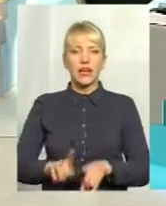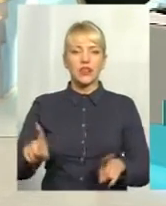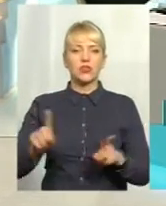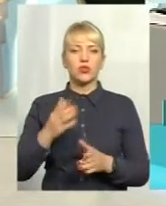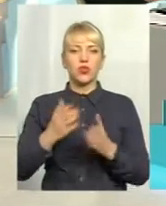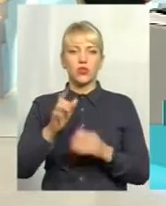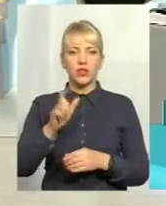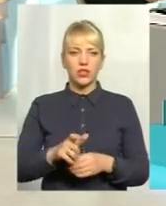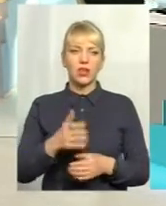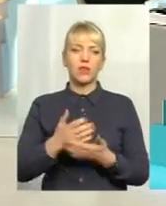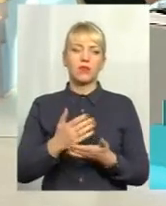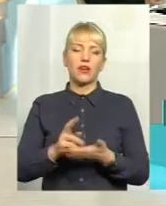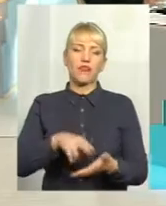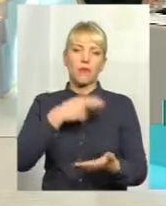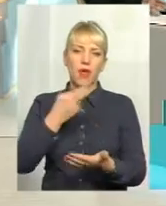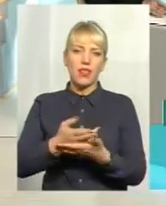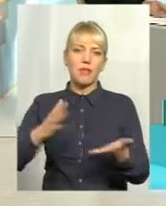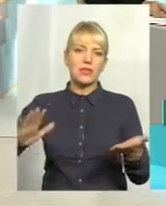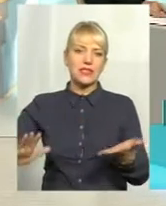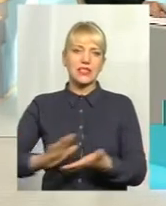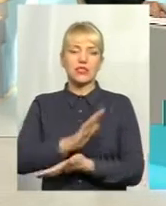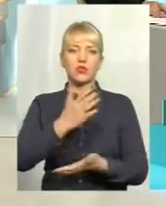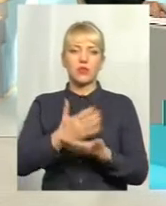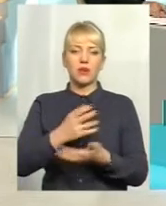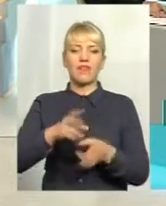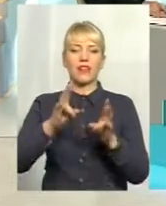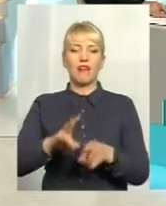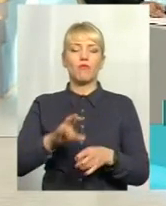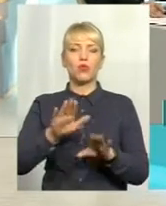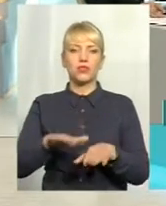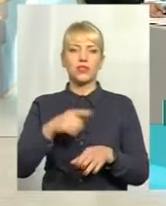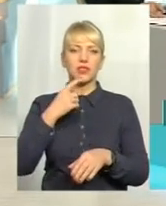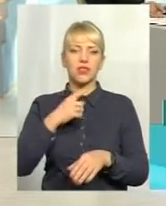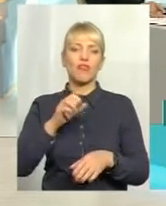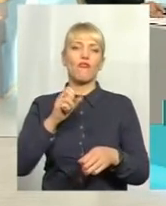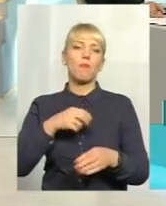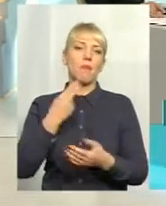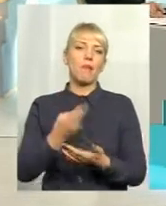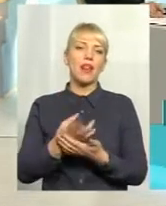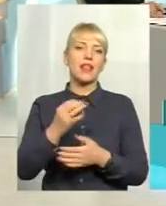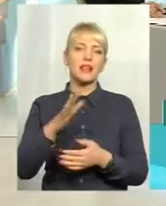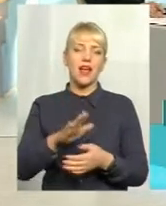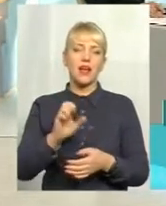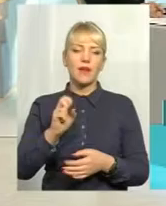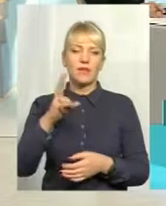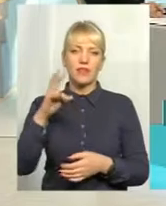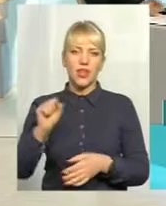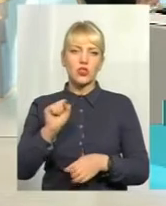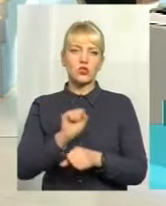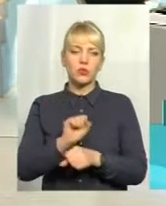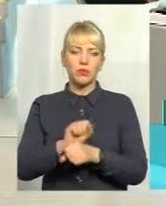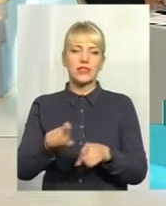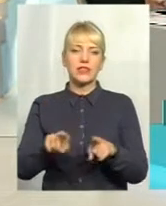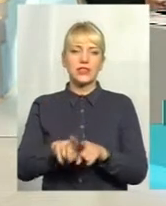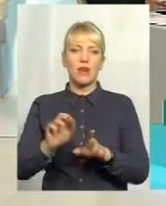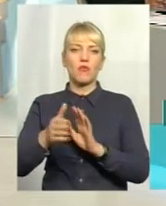умовно кажучи, вона впала, підзвонилася, впала, там в травмпункті сказали, що впала на зупинці, умовно, так? І разом з тим викликали ще поліцію, і так само,